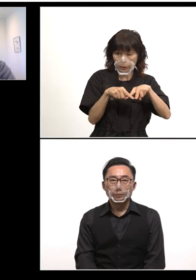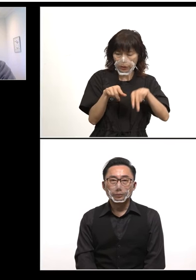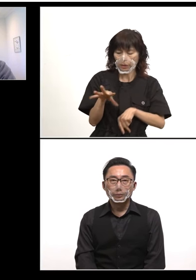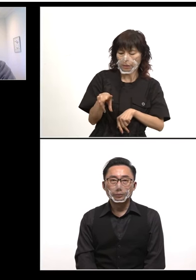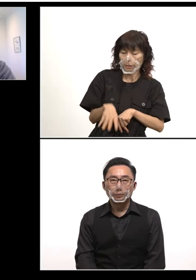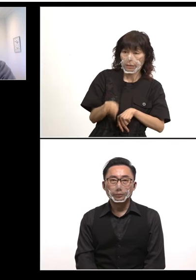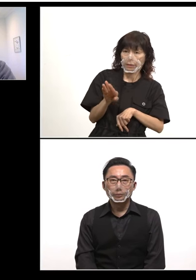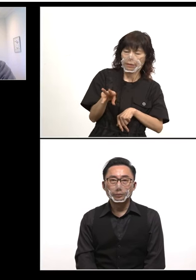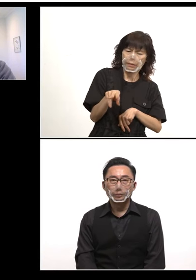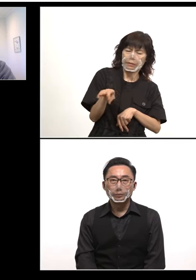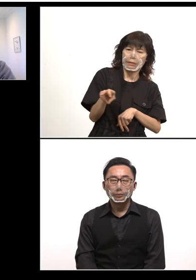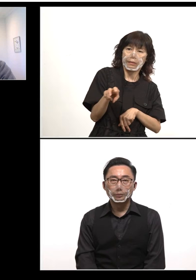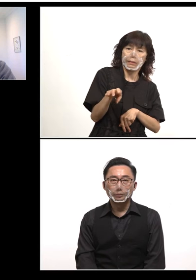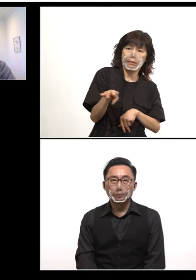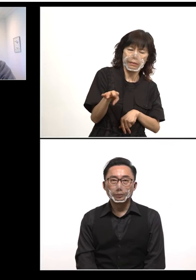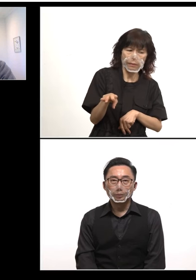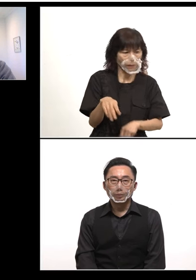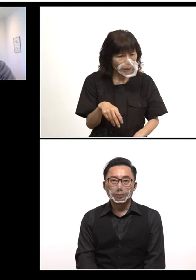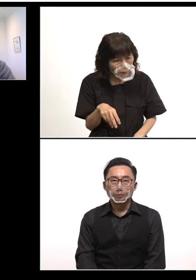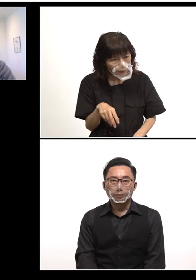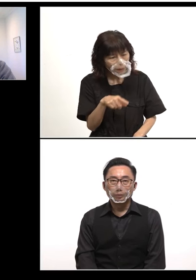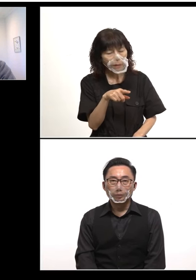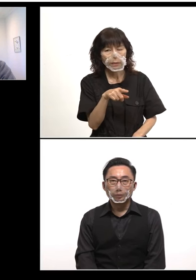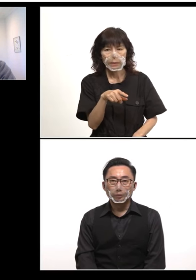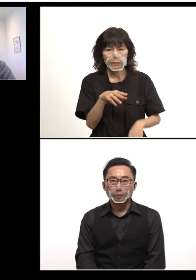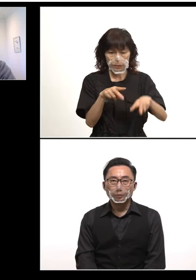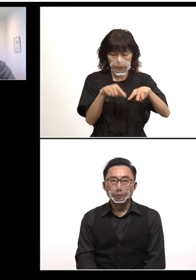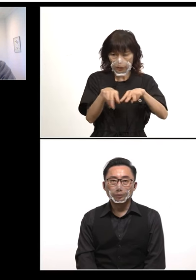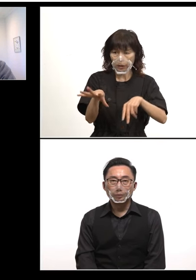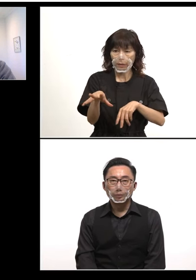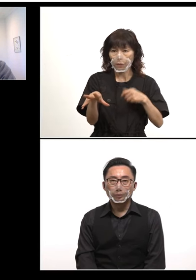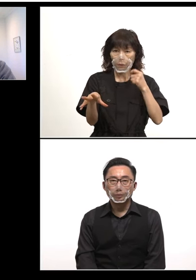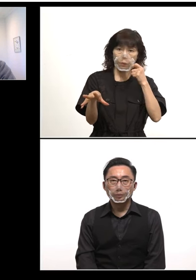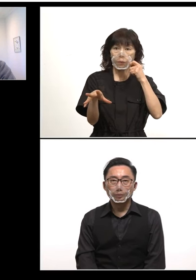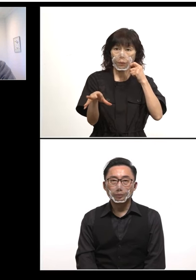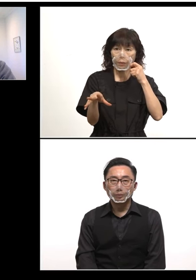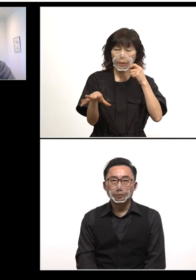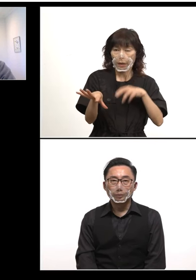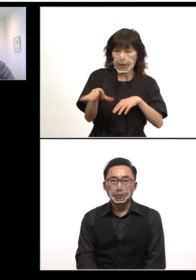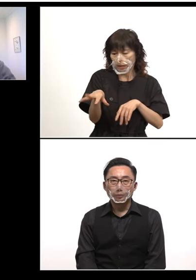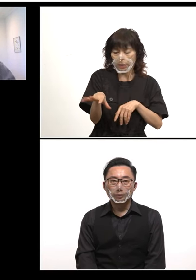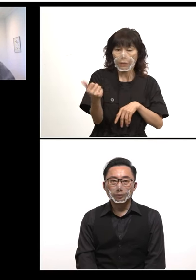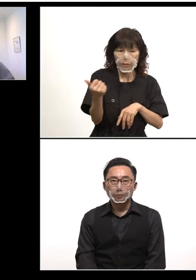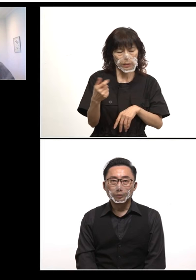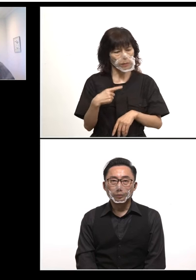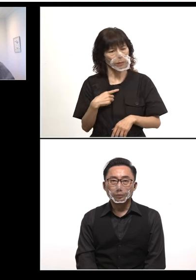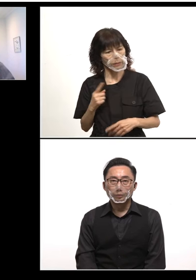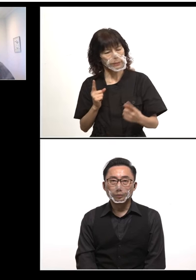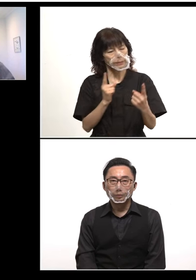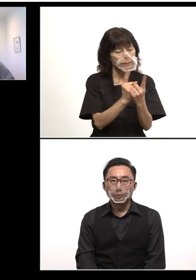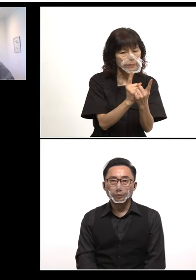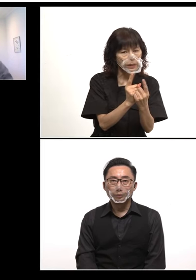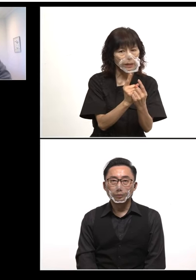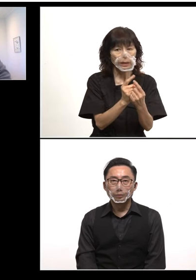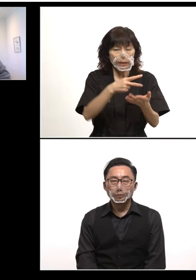制杆嘅，咁佢咁樣嘅情況，佢嘅腳咧係最靈活嘅，咁所以我同佢埋去互動跳舞嘅